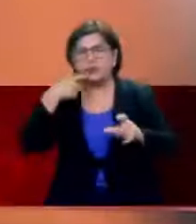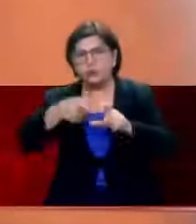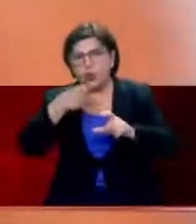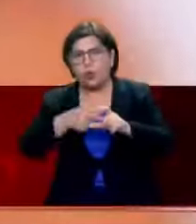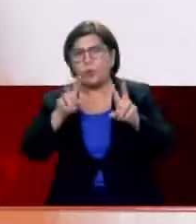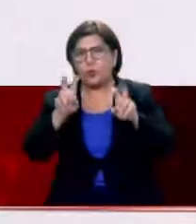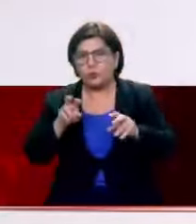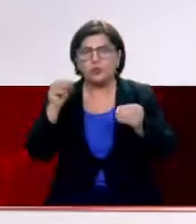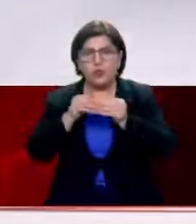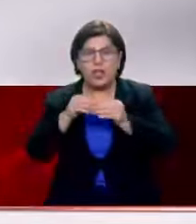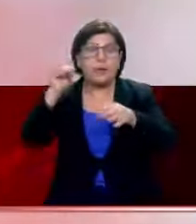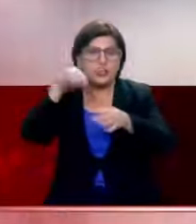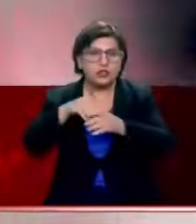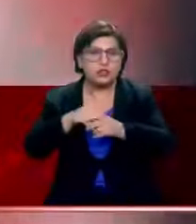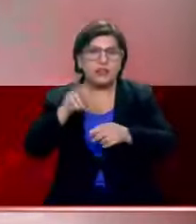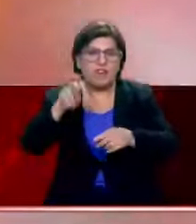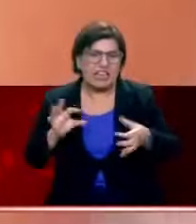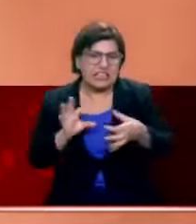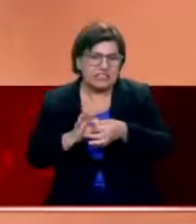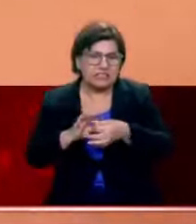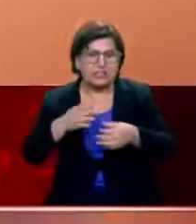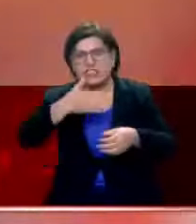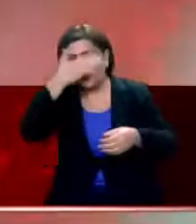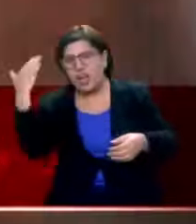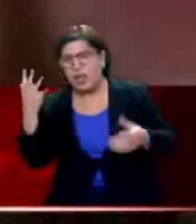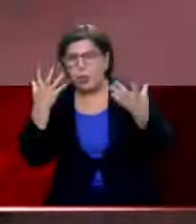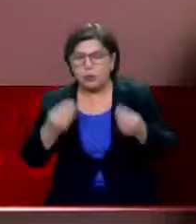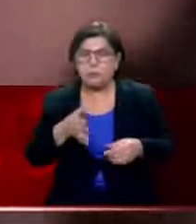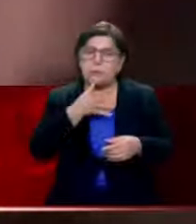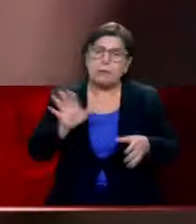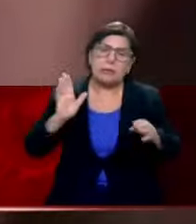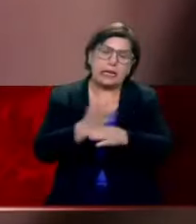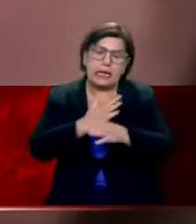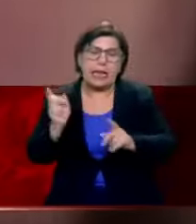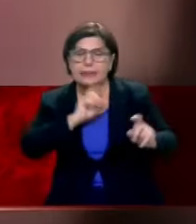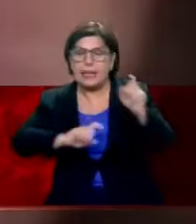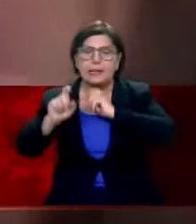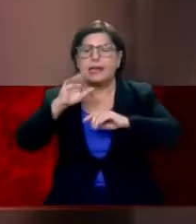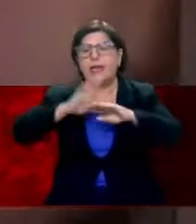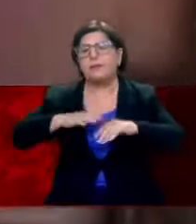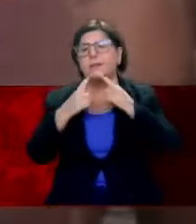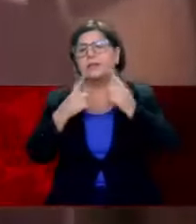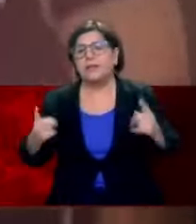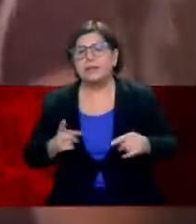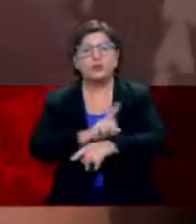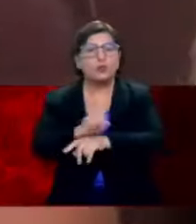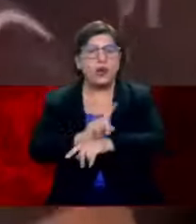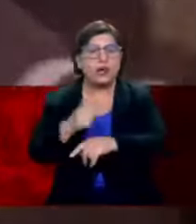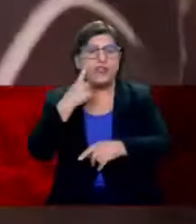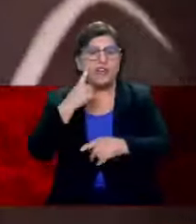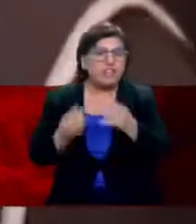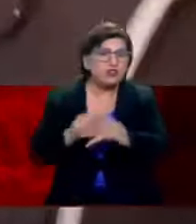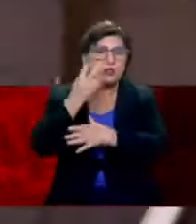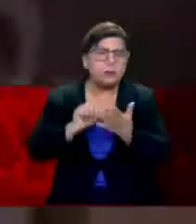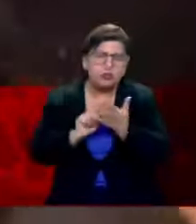soruşturmaya konu suçlamalar için vergiye ilişkin cahillikler, bilmememden kaynaklı hatalar ettim dedi. Süreçte devlete